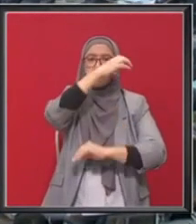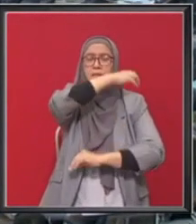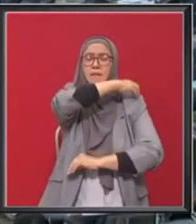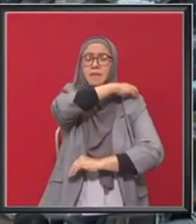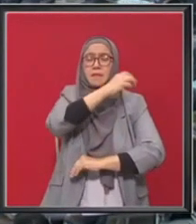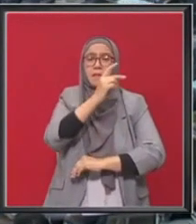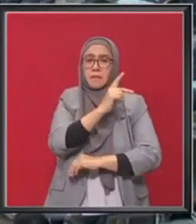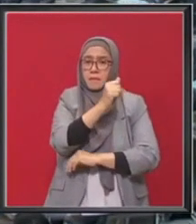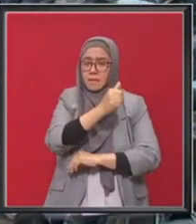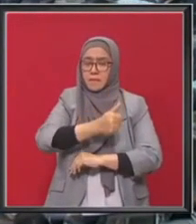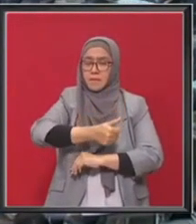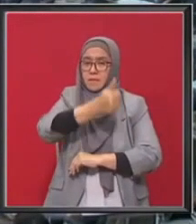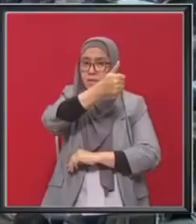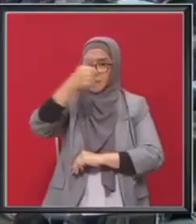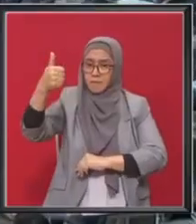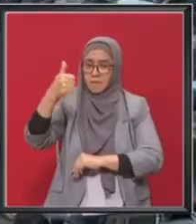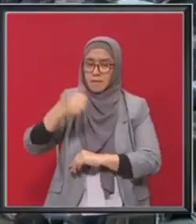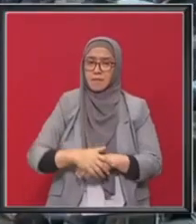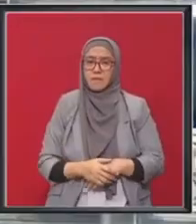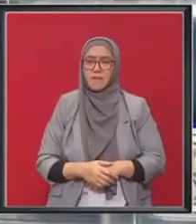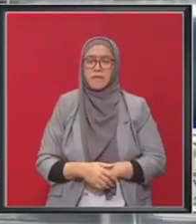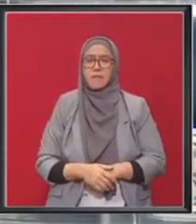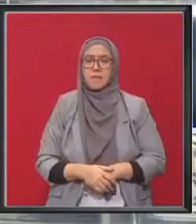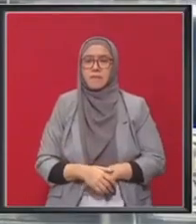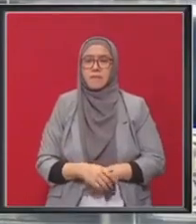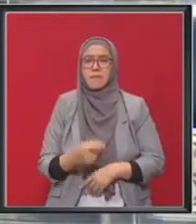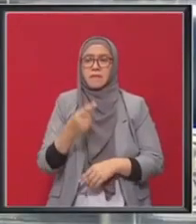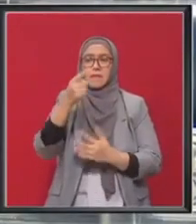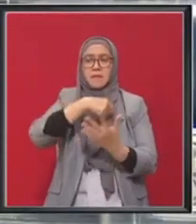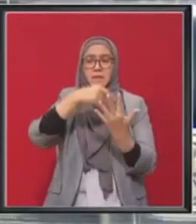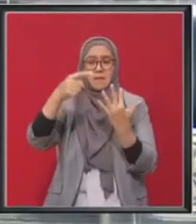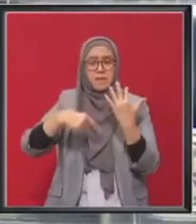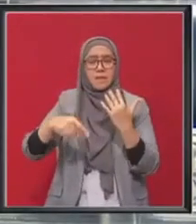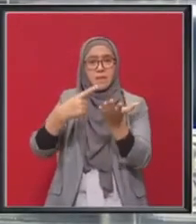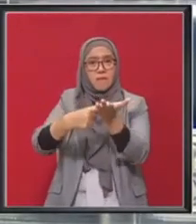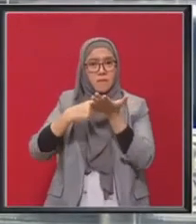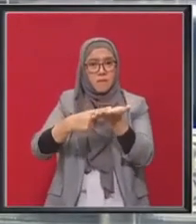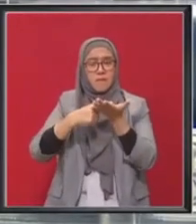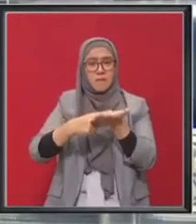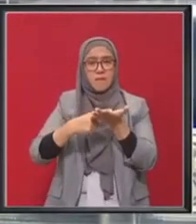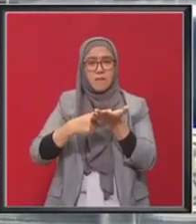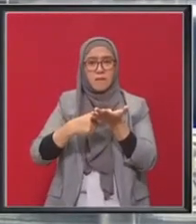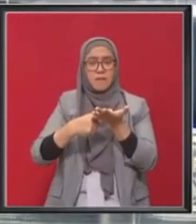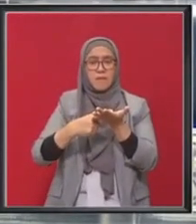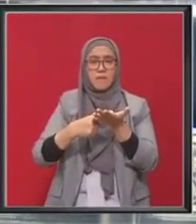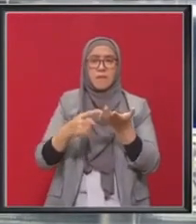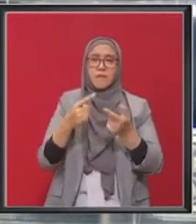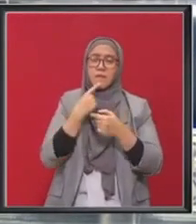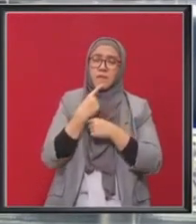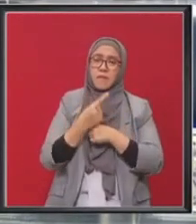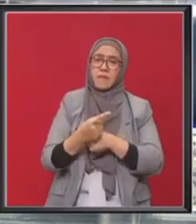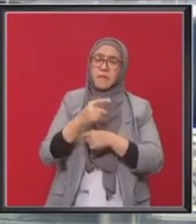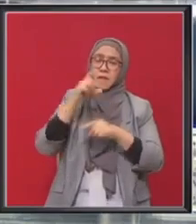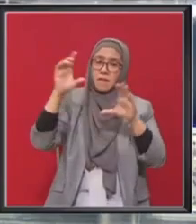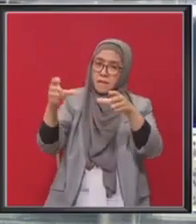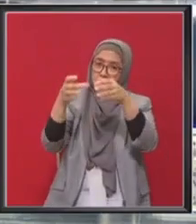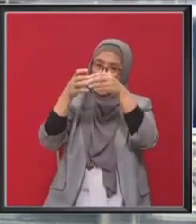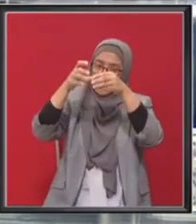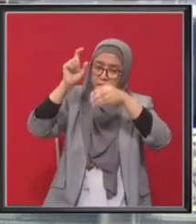opsi ataupun something with two dan antre dibincangkan tuh adalah bahwa si pop sini belum berikan